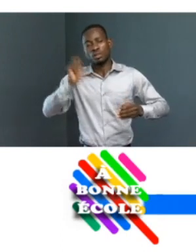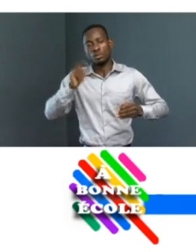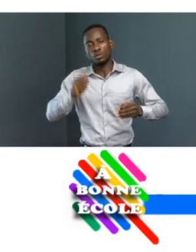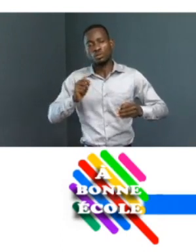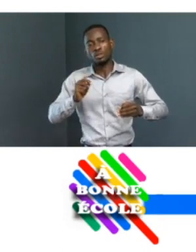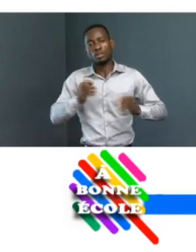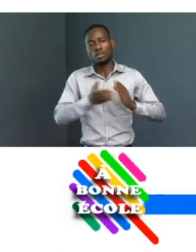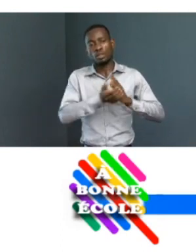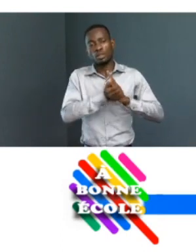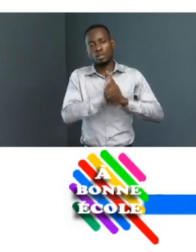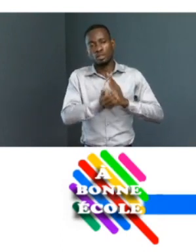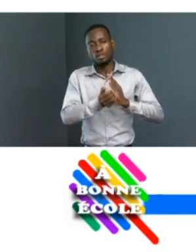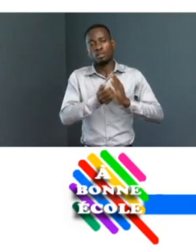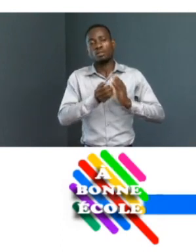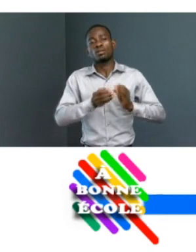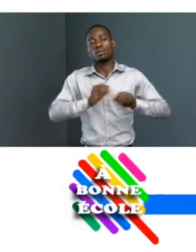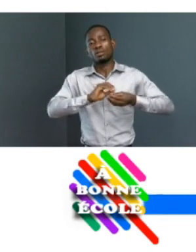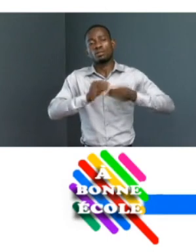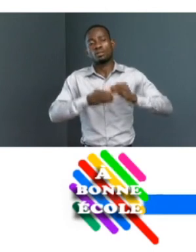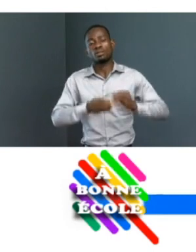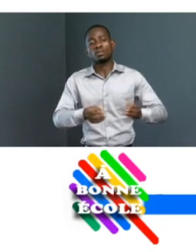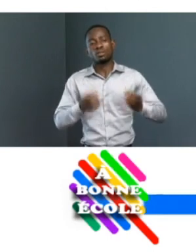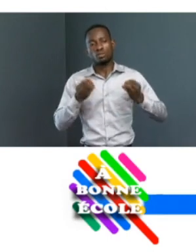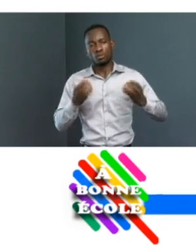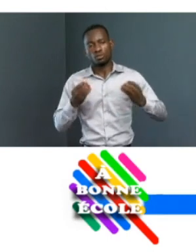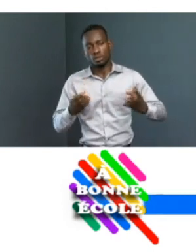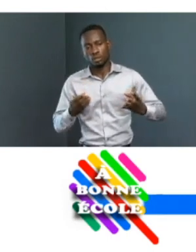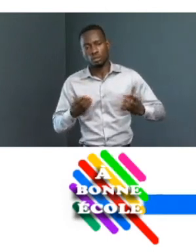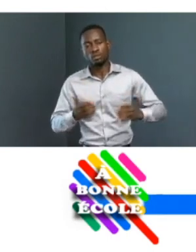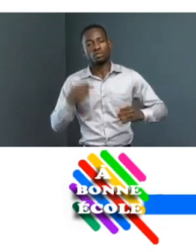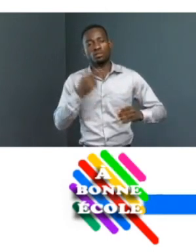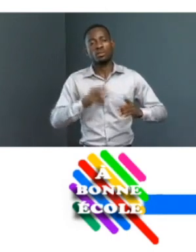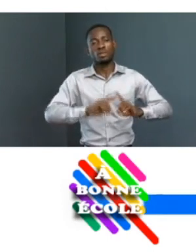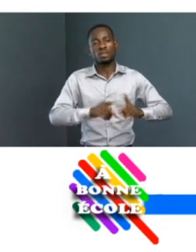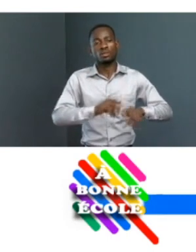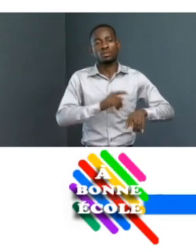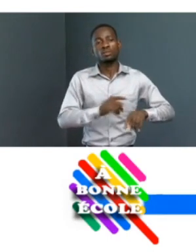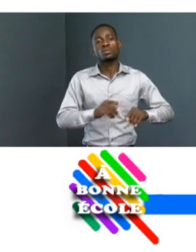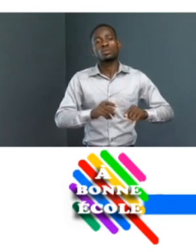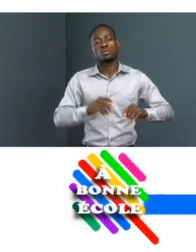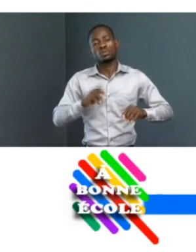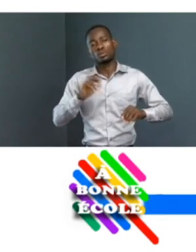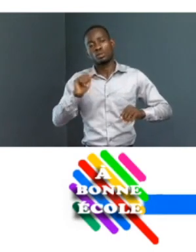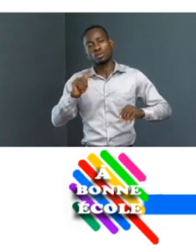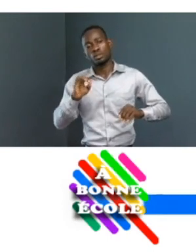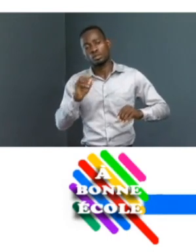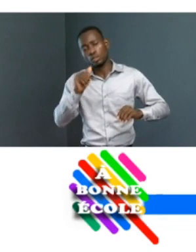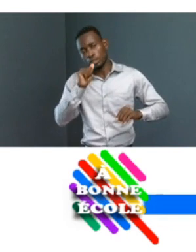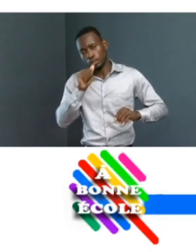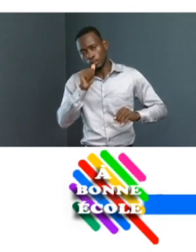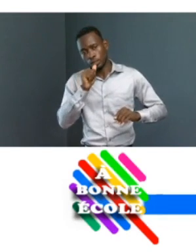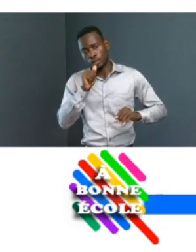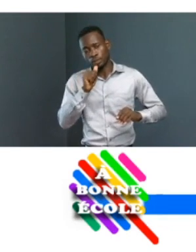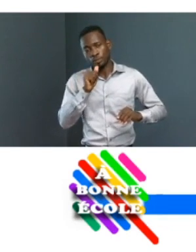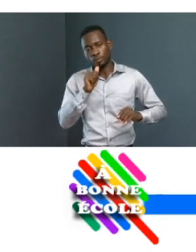suffisante. Alors, nous allons maintenant voir quelques types de rations alimentaires. Alors, quels sont les différents types de rations